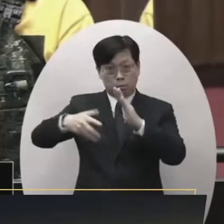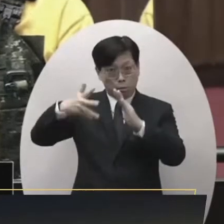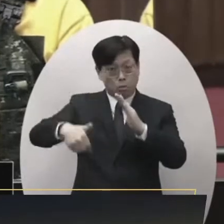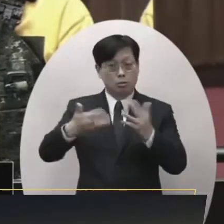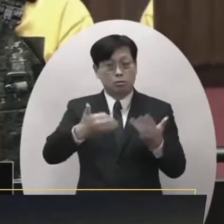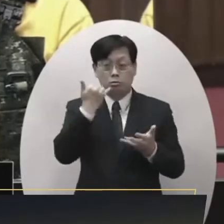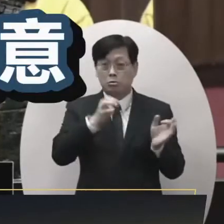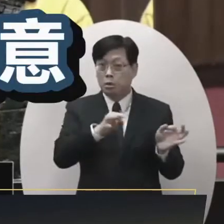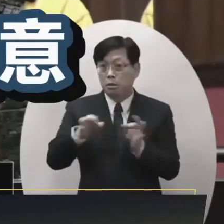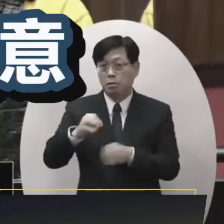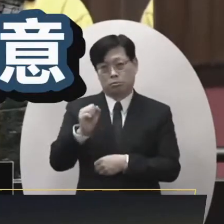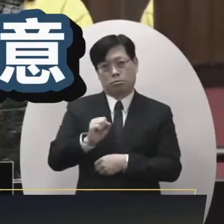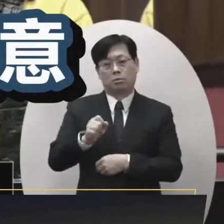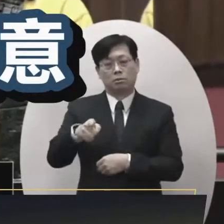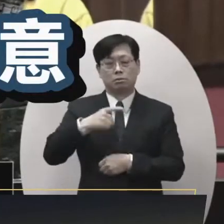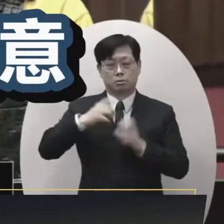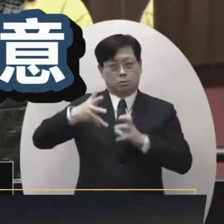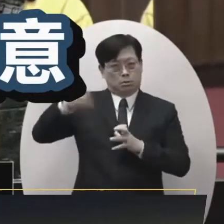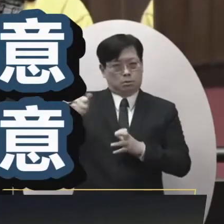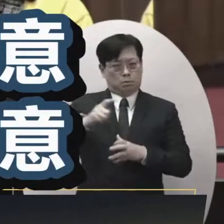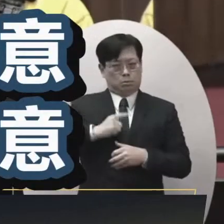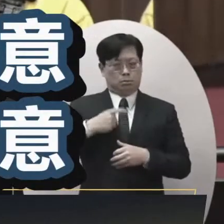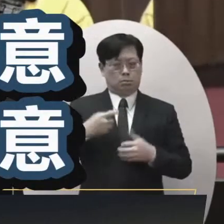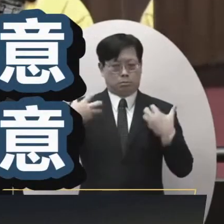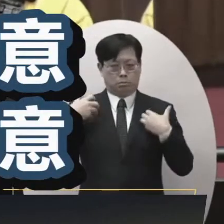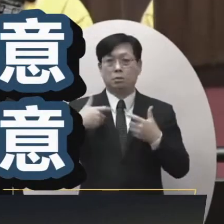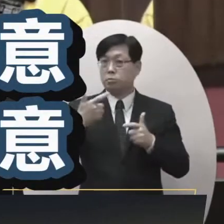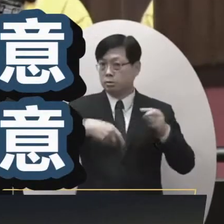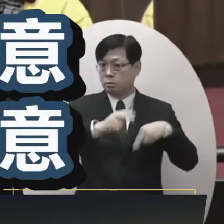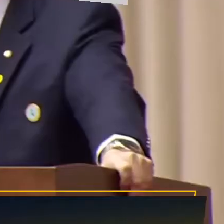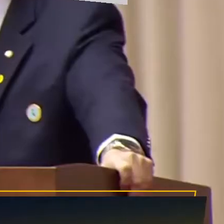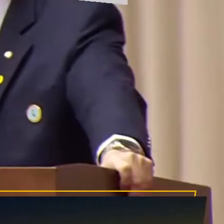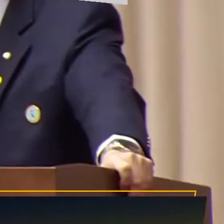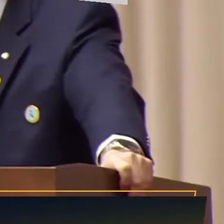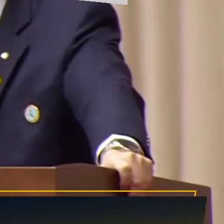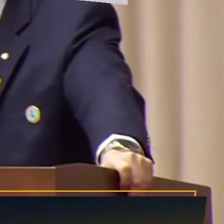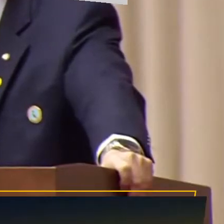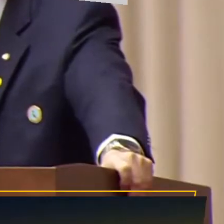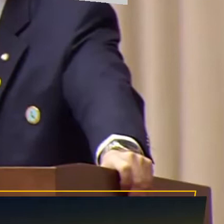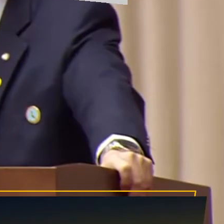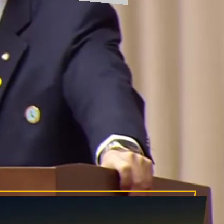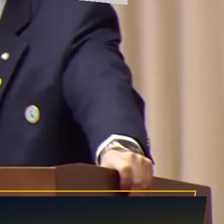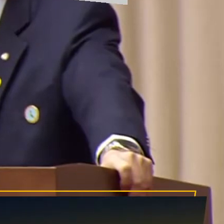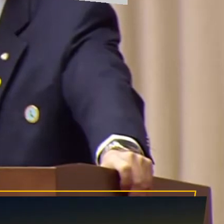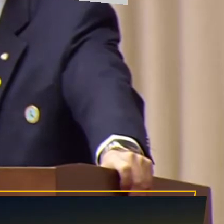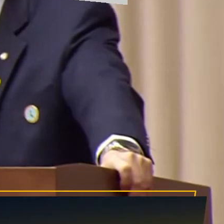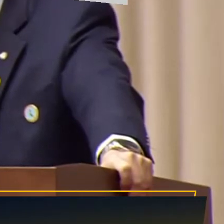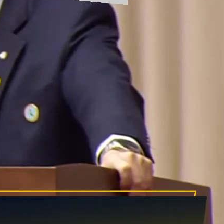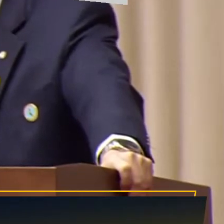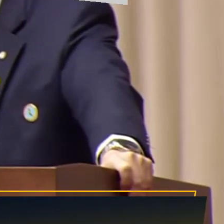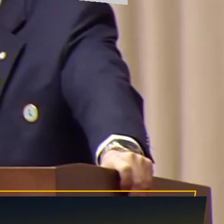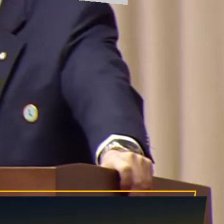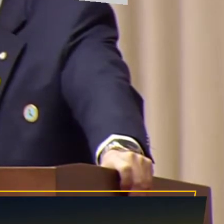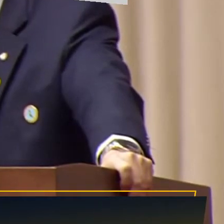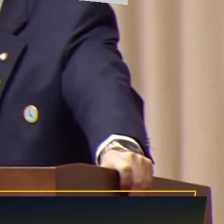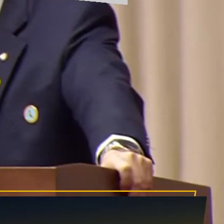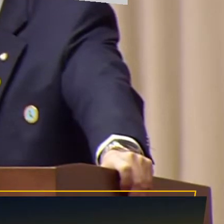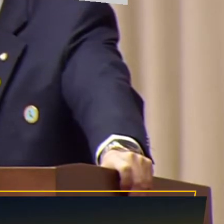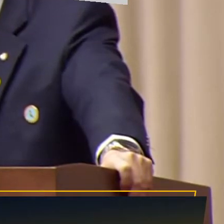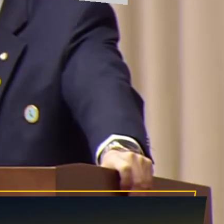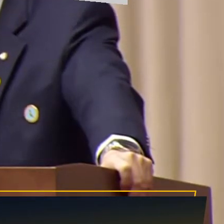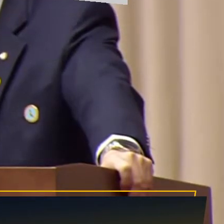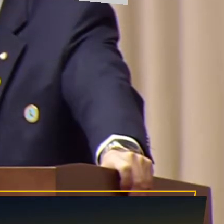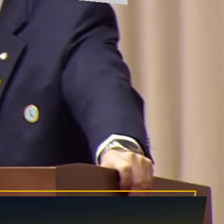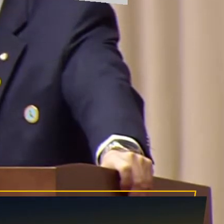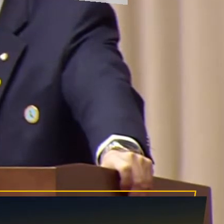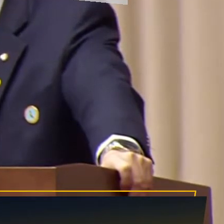案子就可以拖。这个是总统的旨意，不是行政院长的旨意。 那我要问你，裴伟说的这些话，你